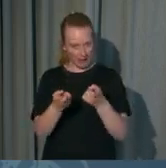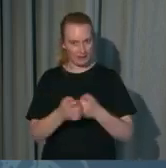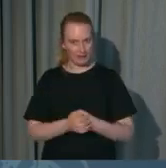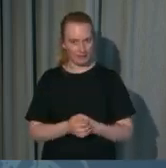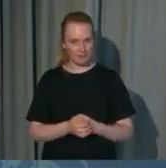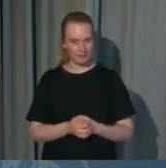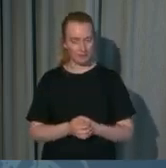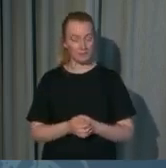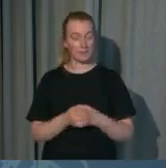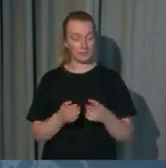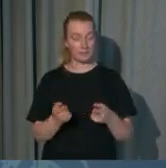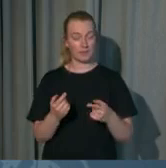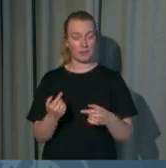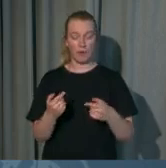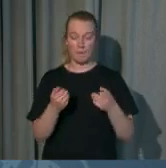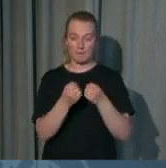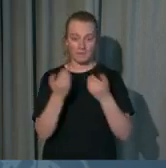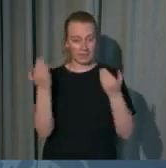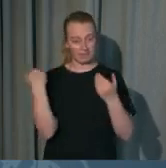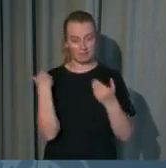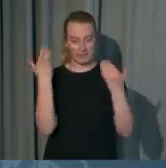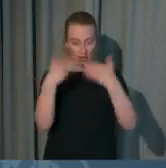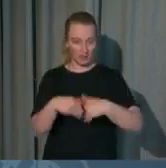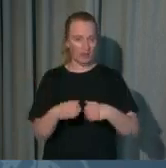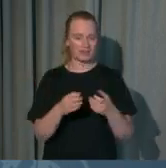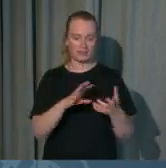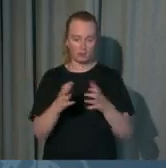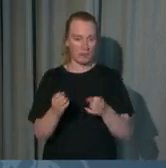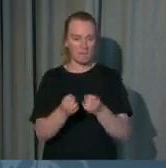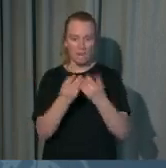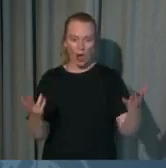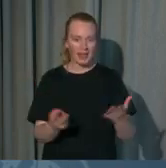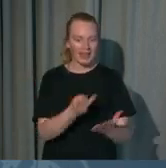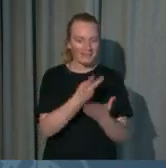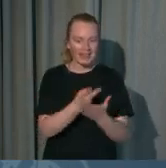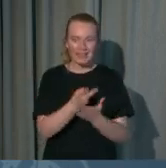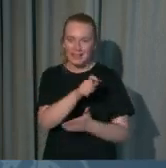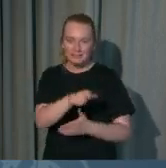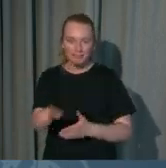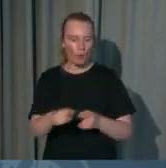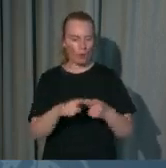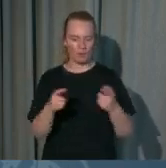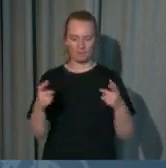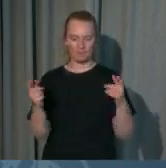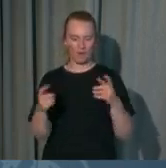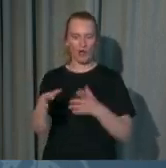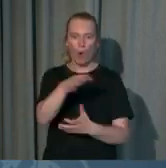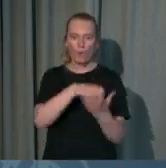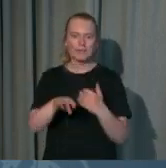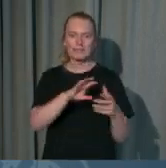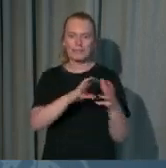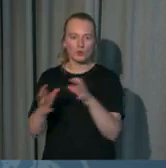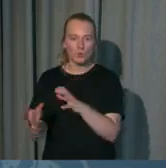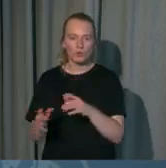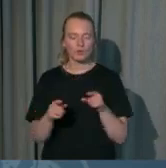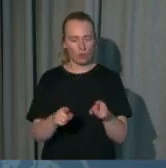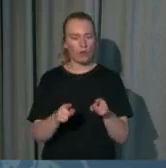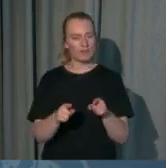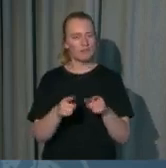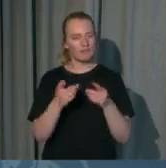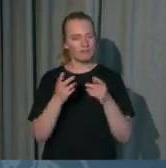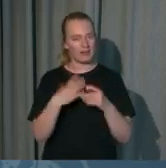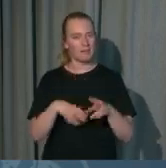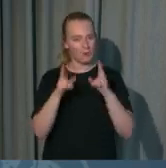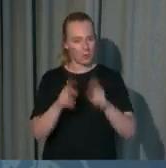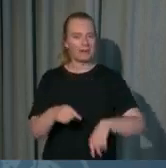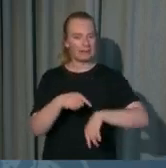hendelse i natt med veldig mange vittner, med et uoversiktlig og kaotisk bilde, så dette kan jo også ta noe tid. Og så